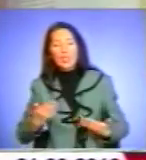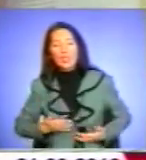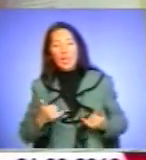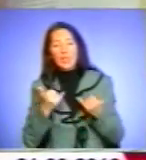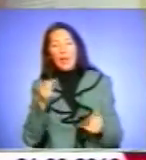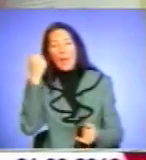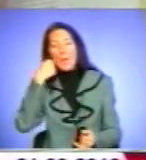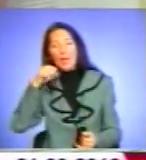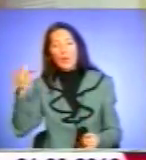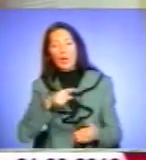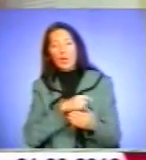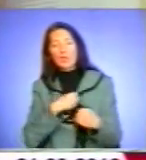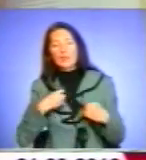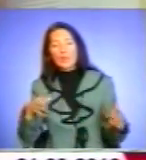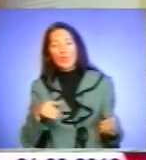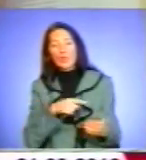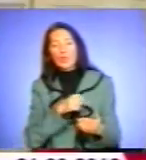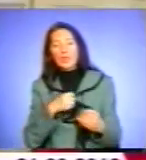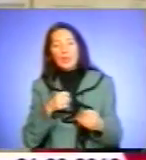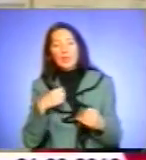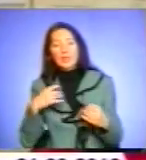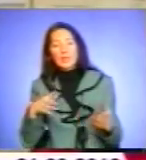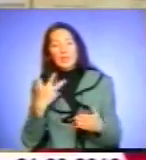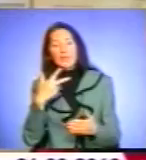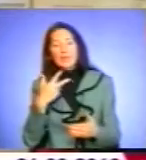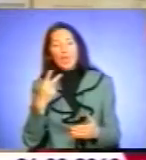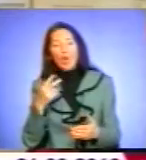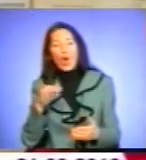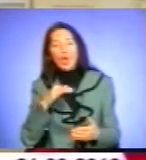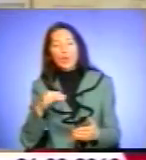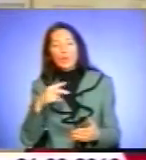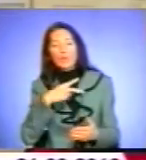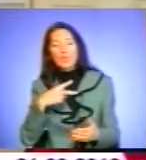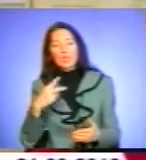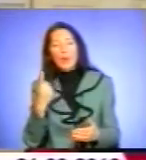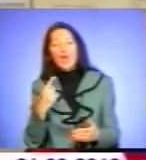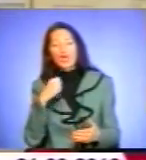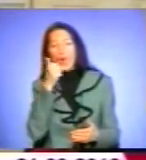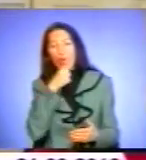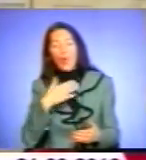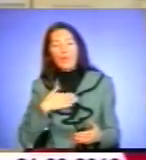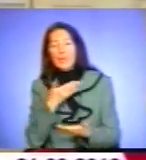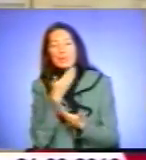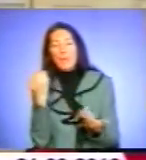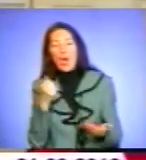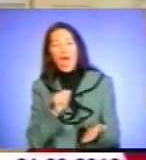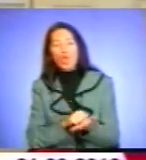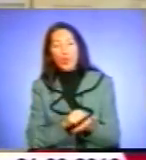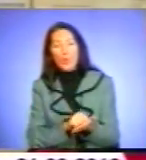від 30 жовтня 2001 року. У нас немає дуже багато документів, оскільки